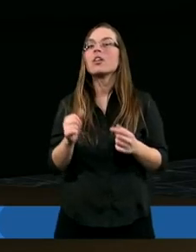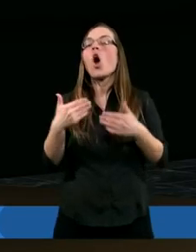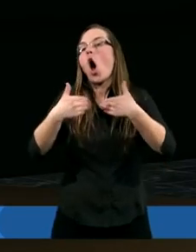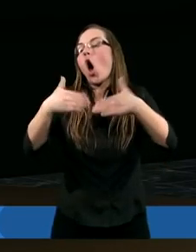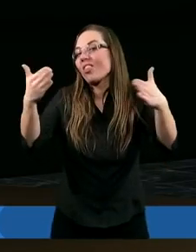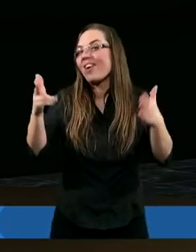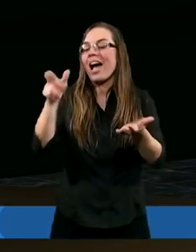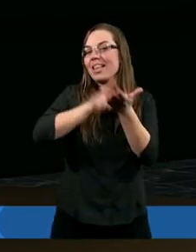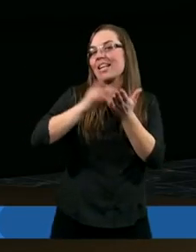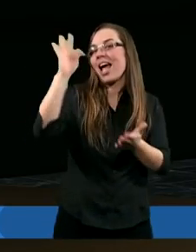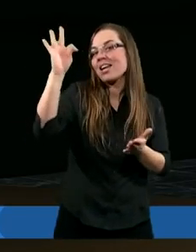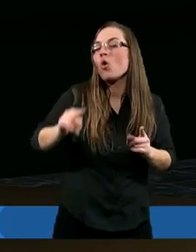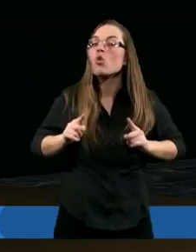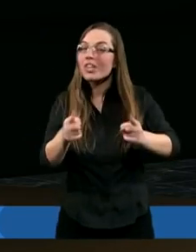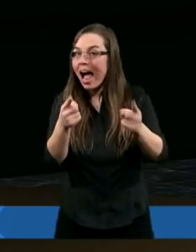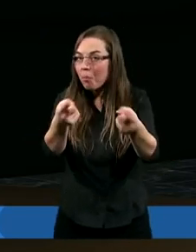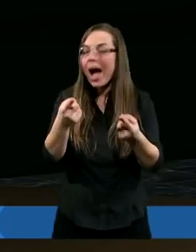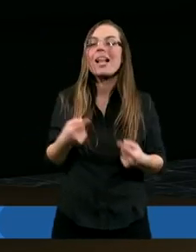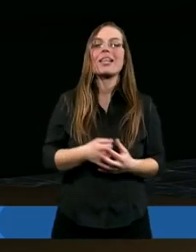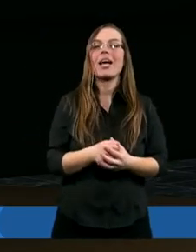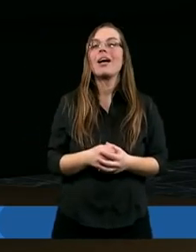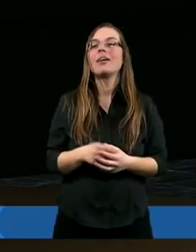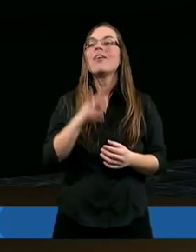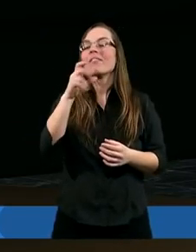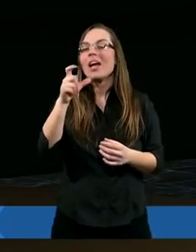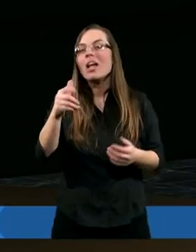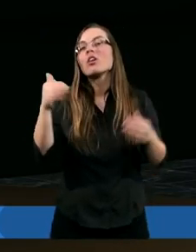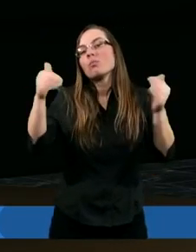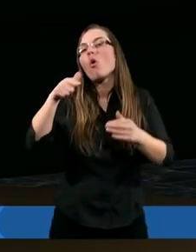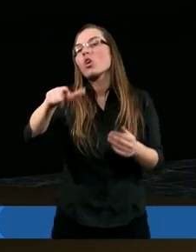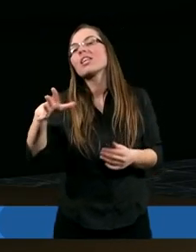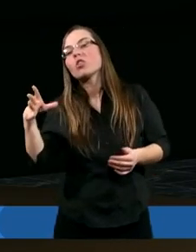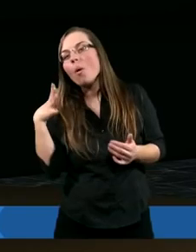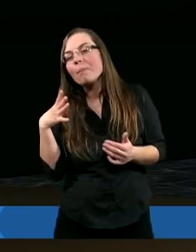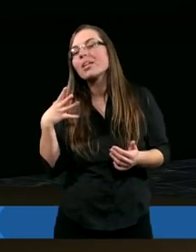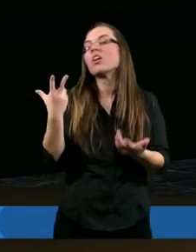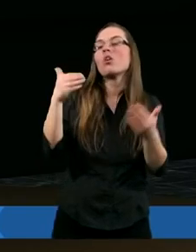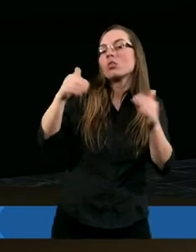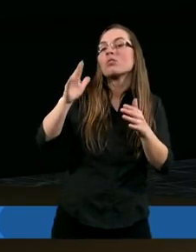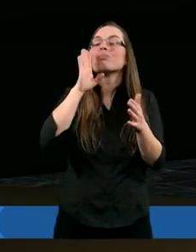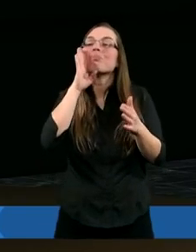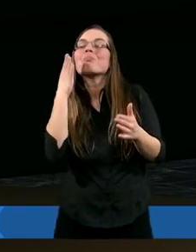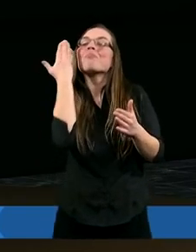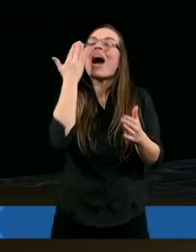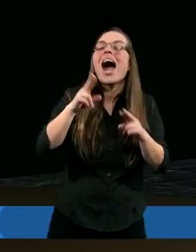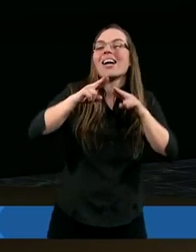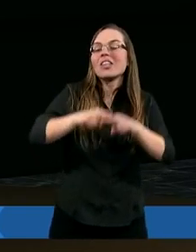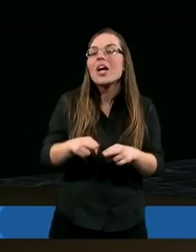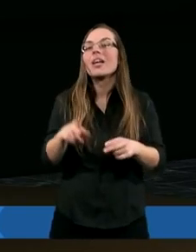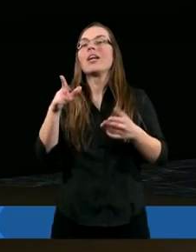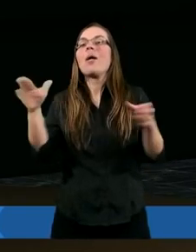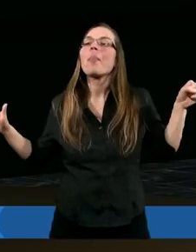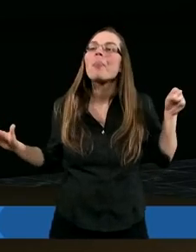otwarty na jego działanie, więc może to być, że zostaje bardziej